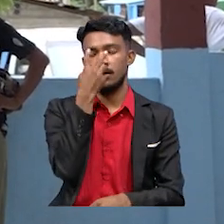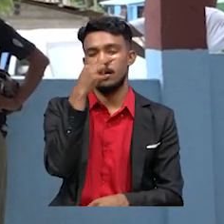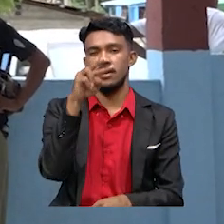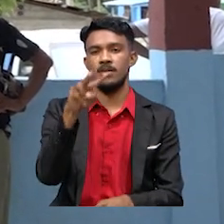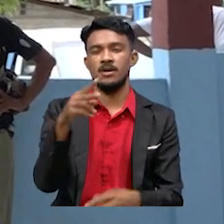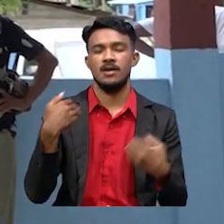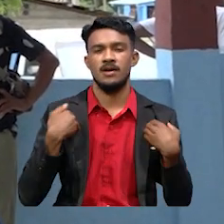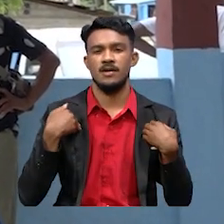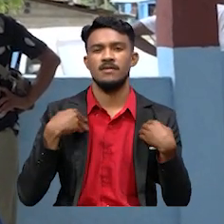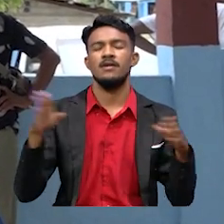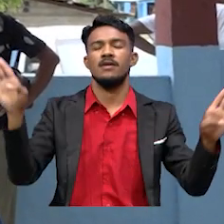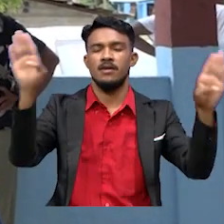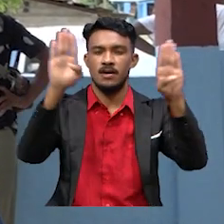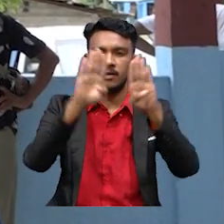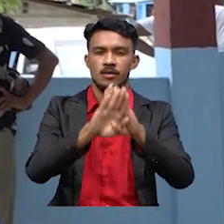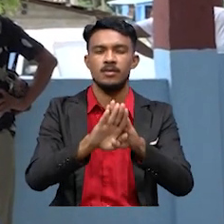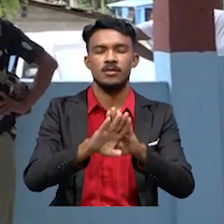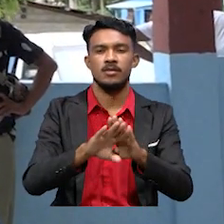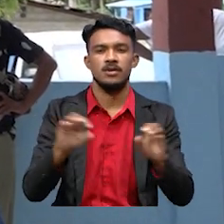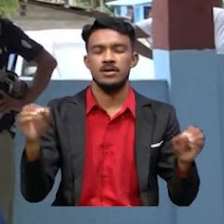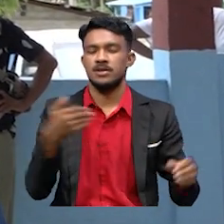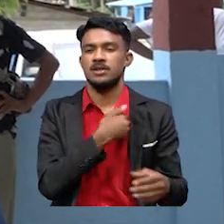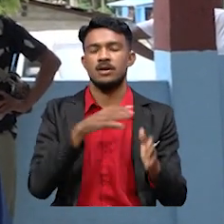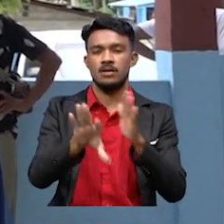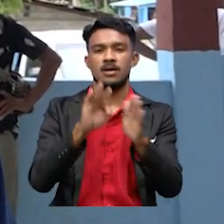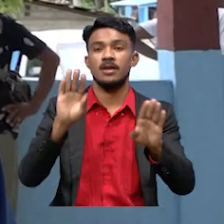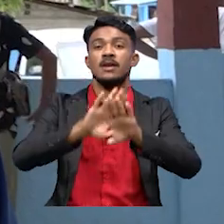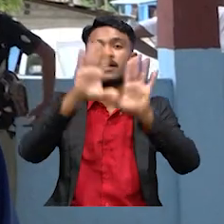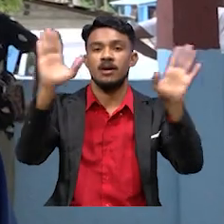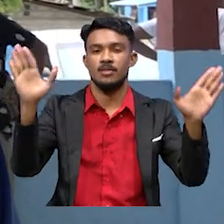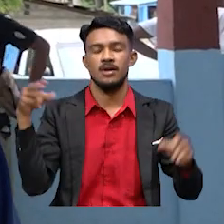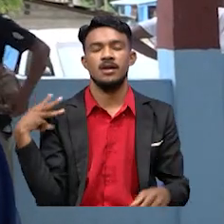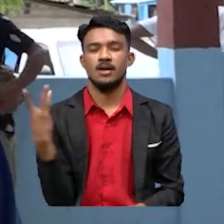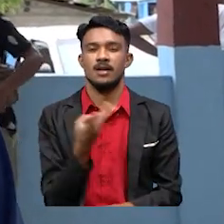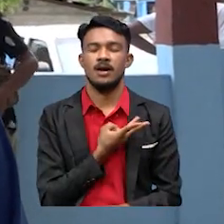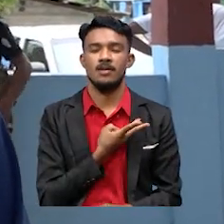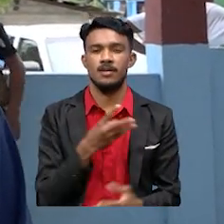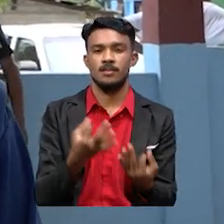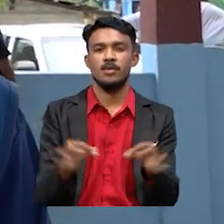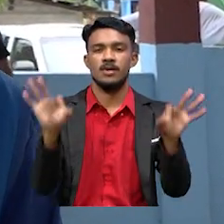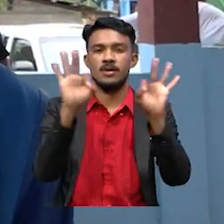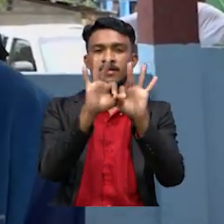sei iana kukun hela sira kuetan na roman ai dana mak am importante.